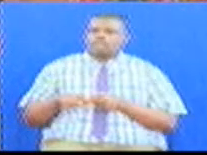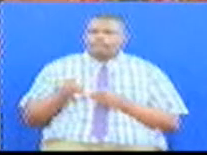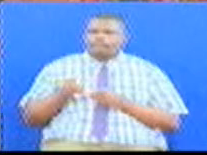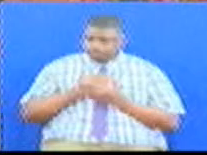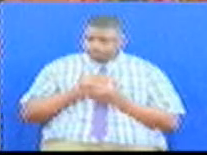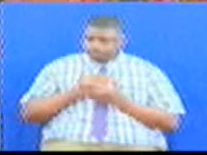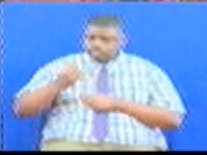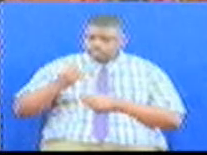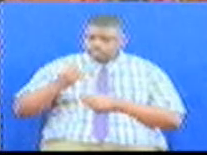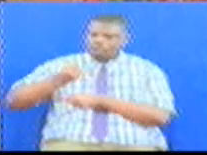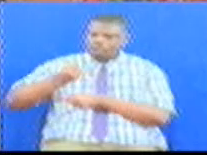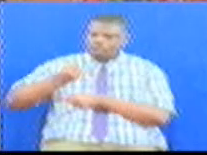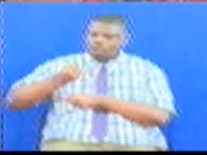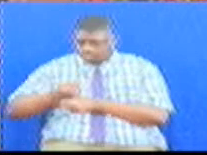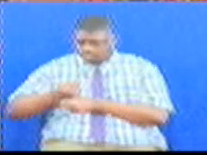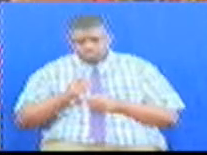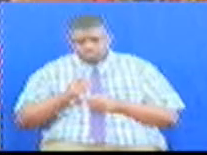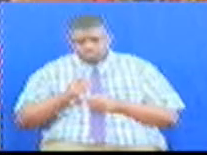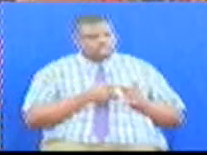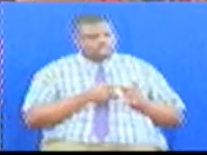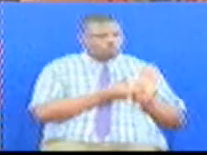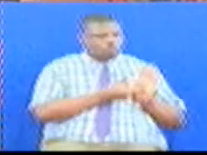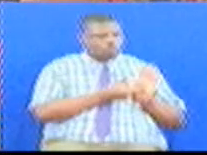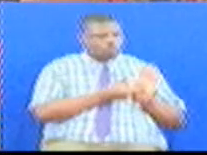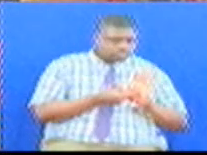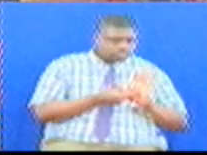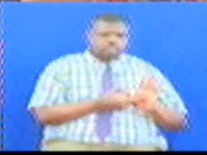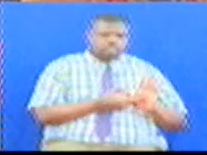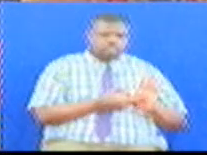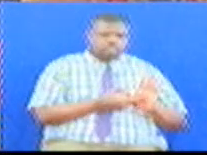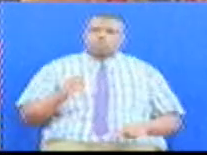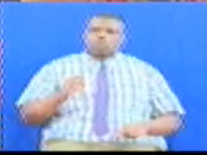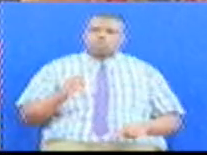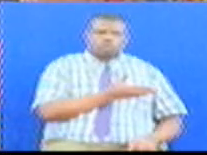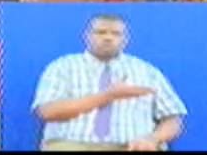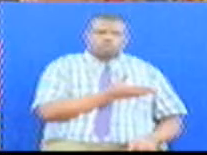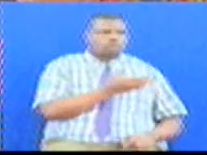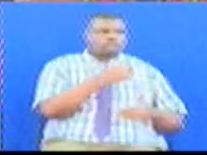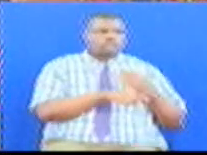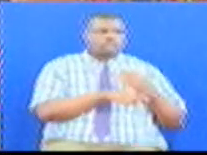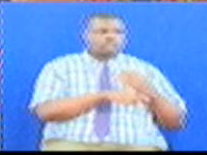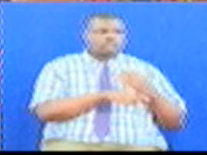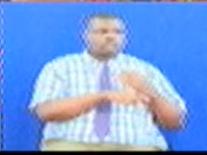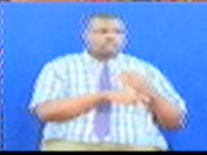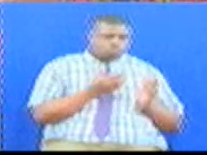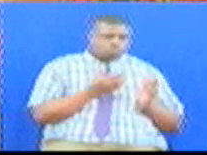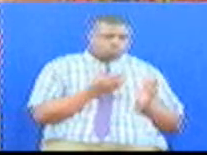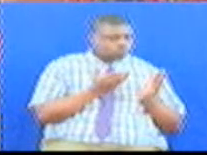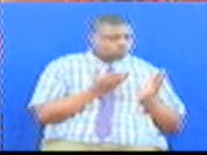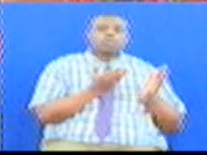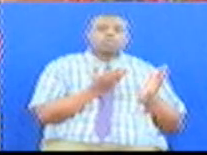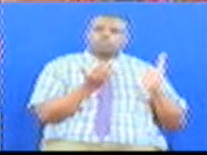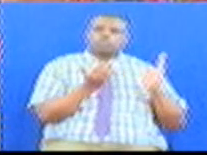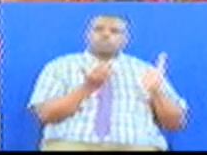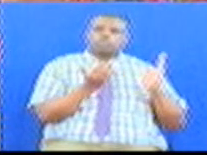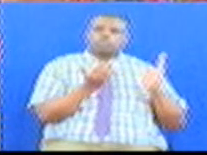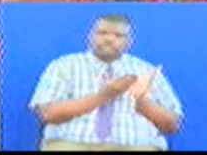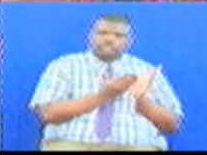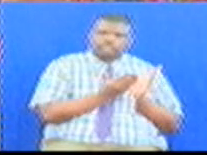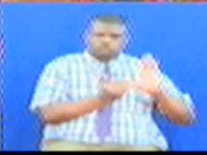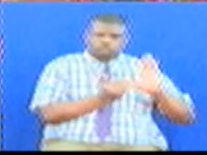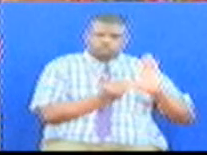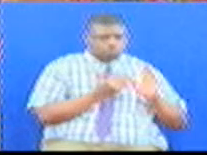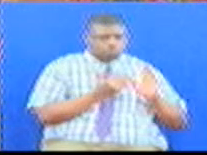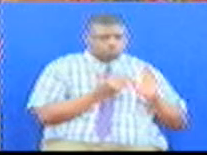ya watumishi mawakili waandamizi wanatolewa kwenye swala zima la kwenda law school kupata mafunzo ya vitendo. Mheshimiwa